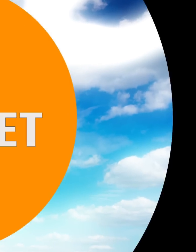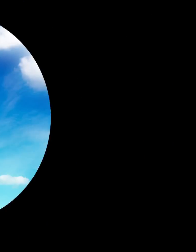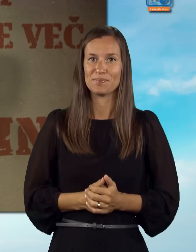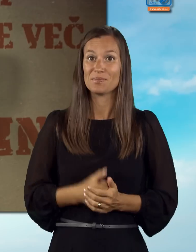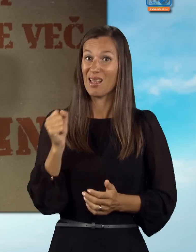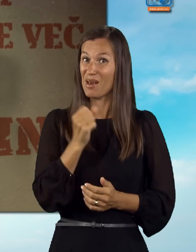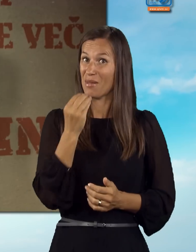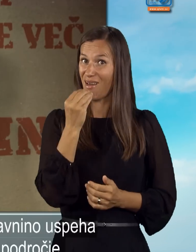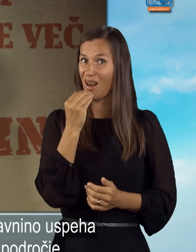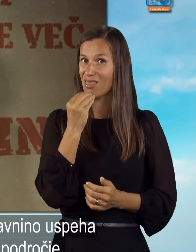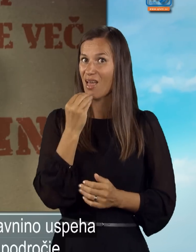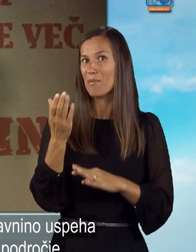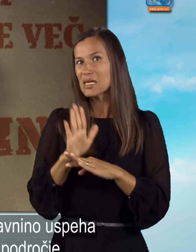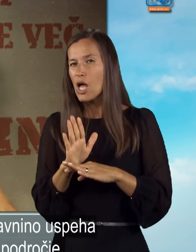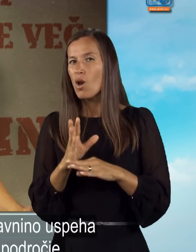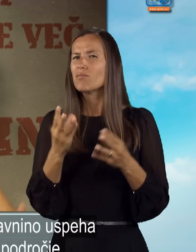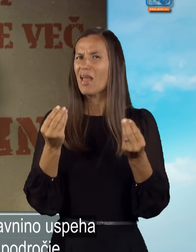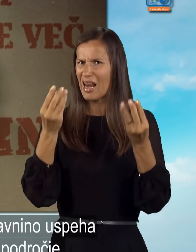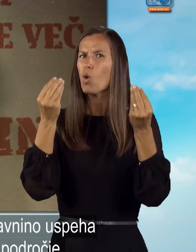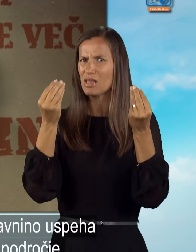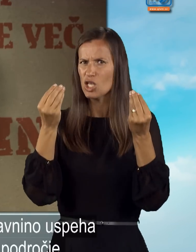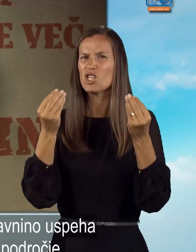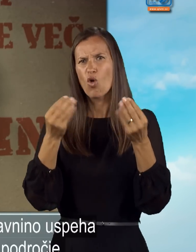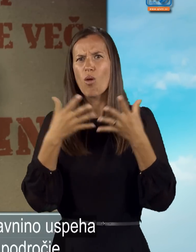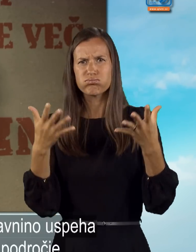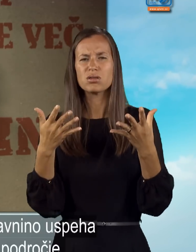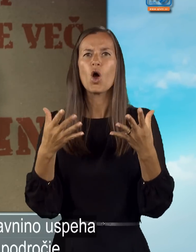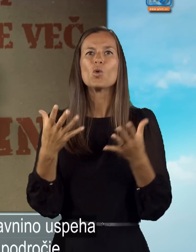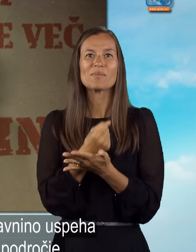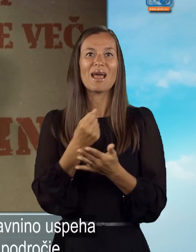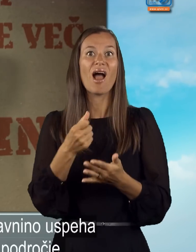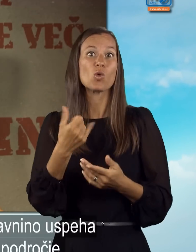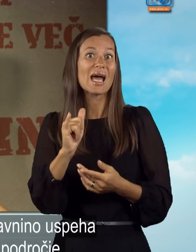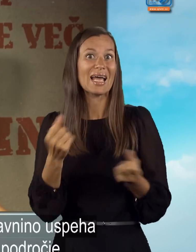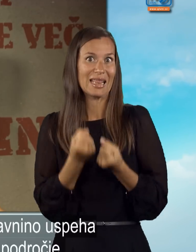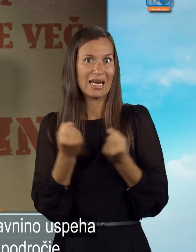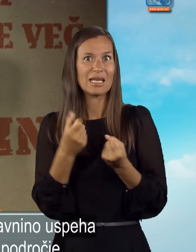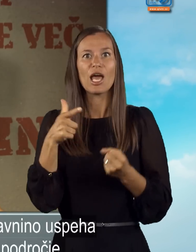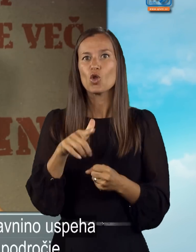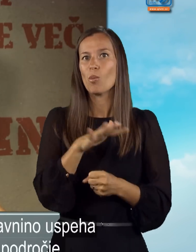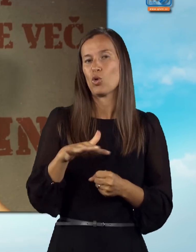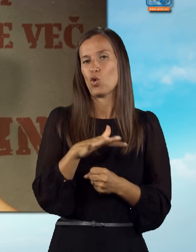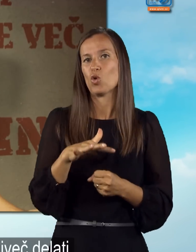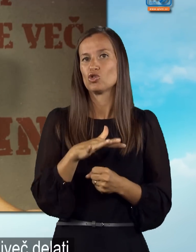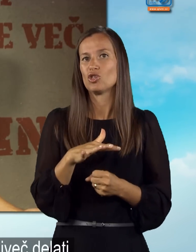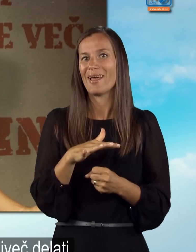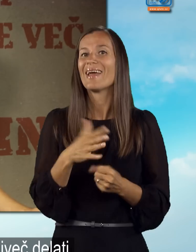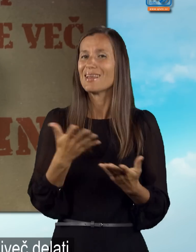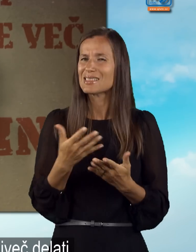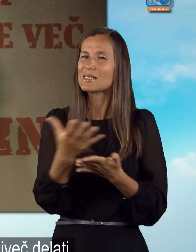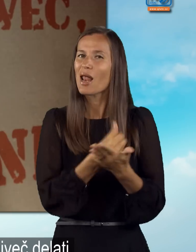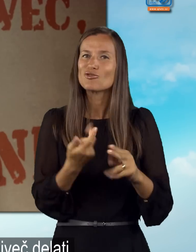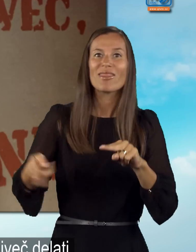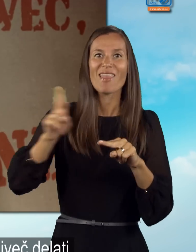Ker prehrana predstavlja glavnino uspeha vsakega treninga, je to področje, na katerem se